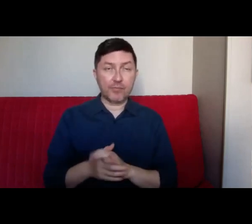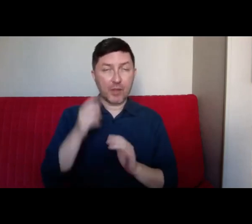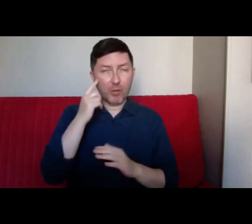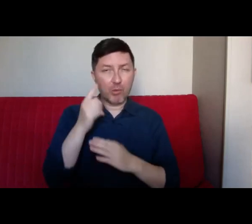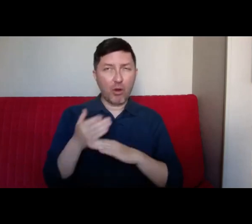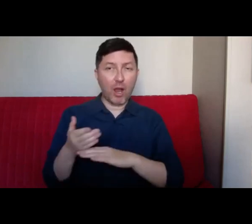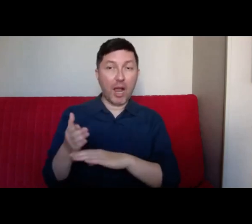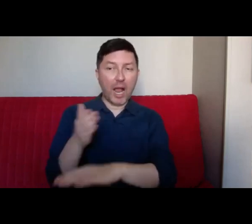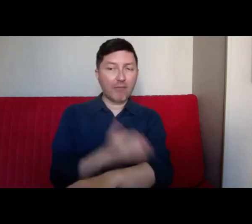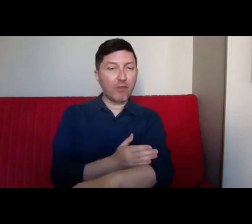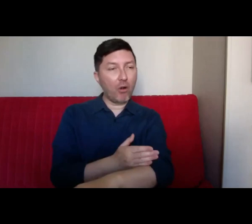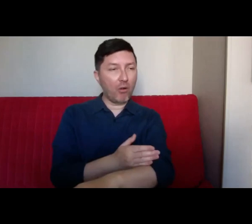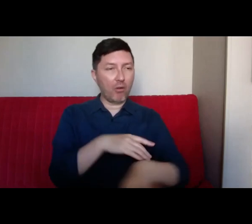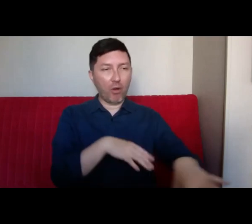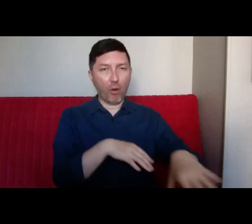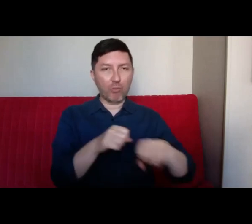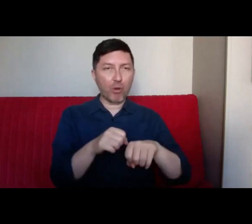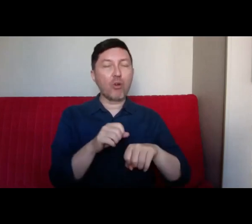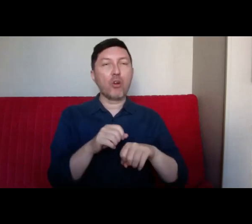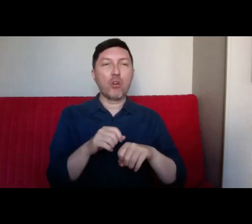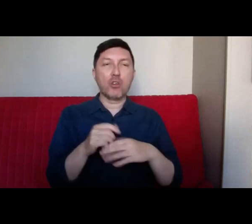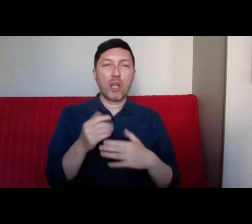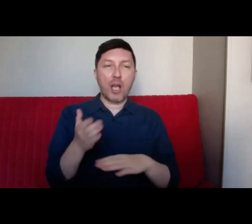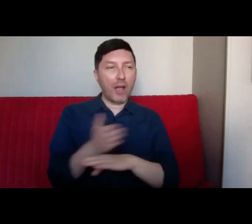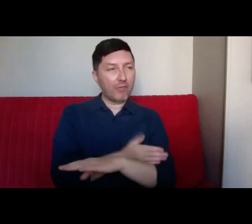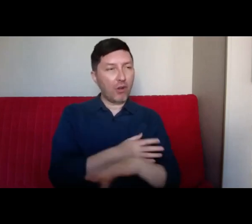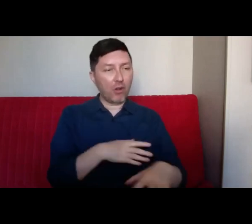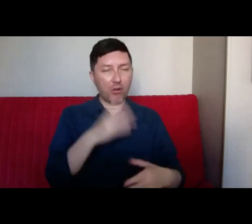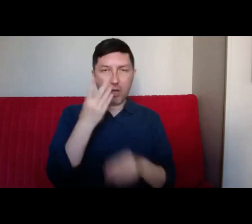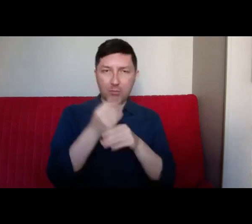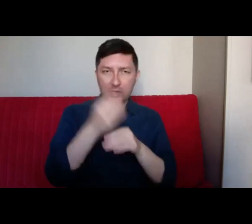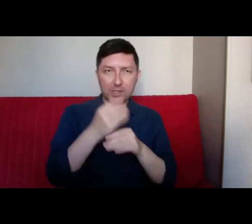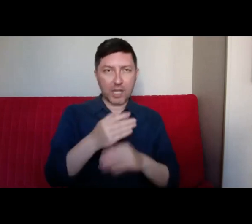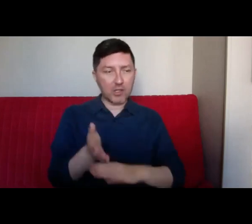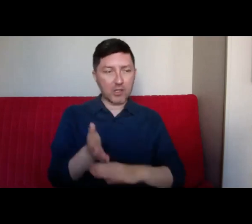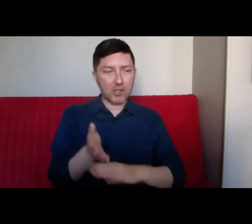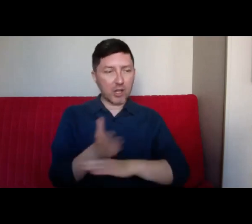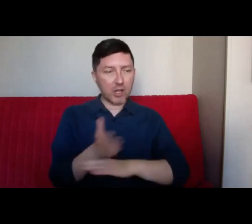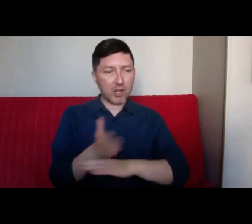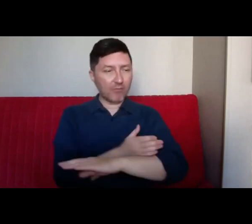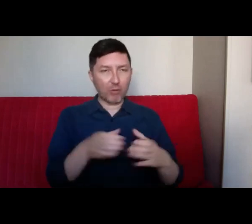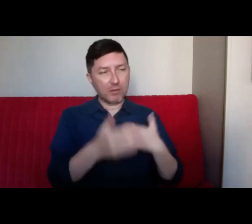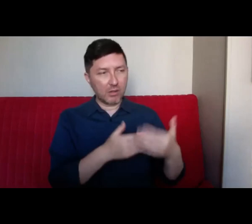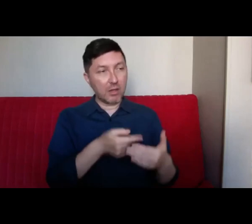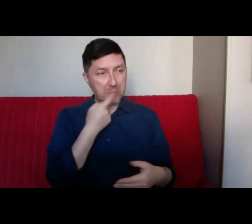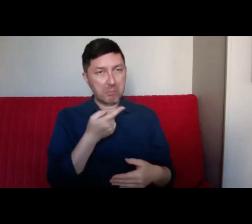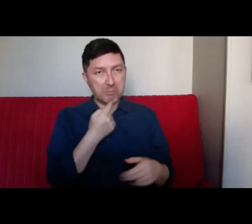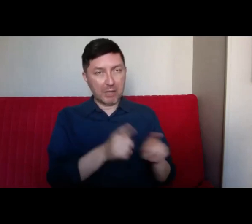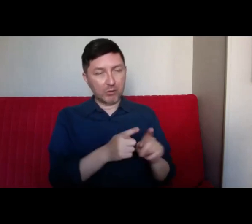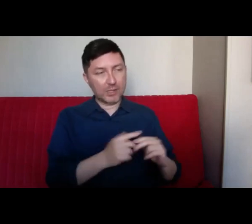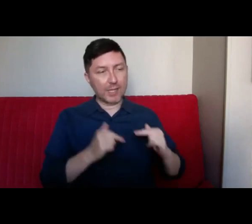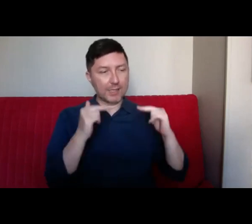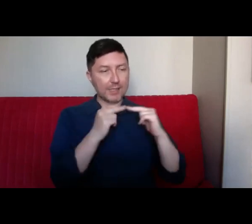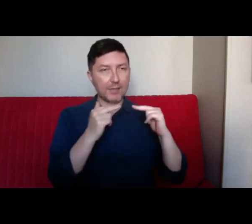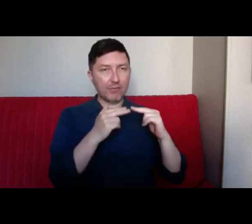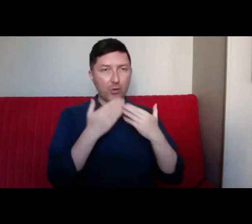dans l'amont, d'embarquer sur l'apprentissage accompagné, comment par l'apprentissage, on va amener des personnes handicapées à avoir des niveaux d'études